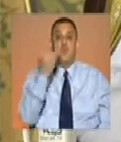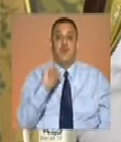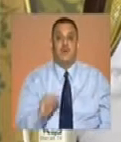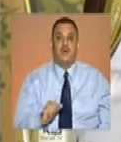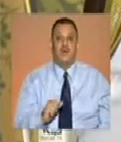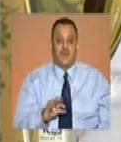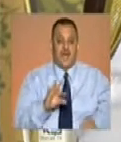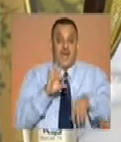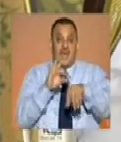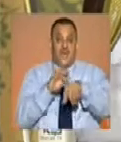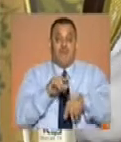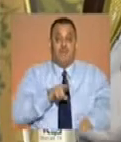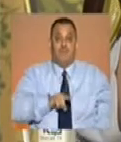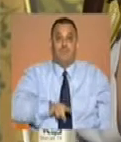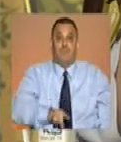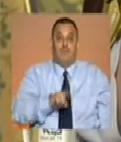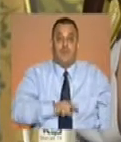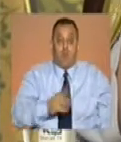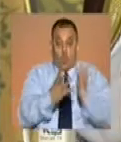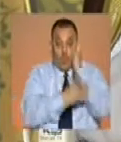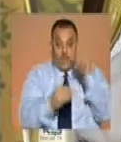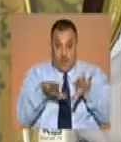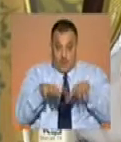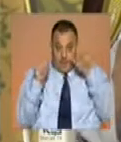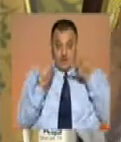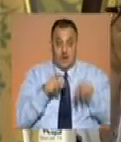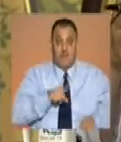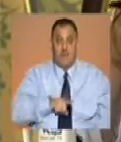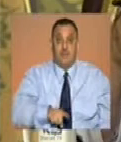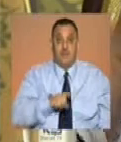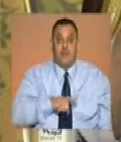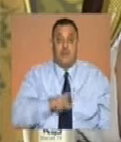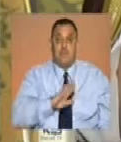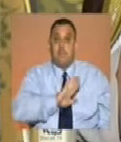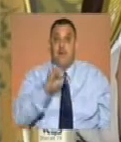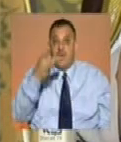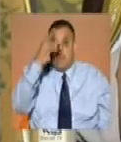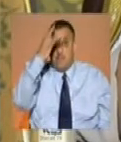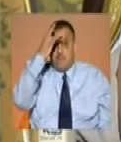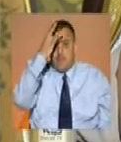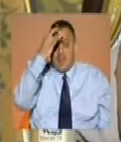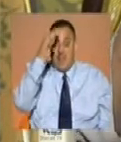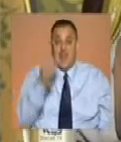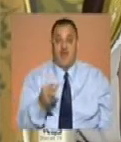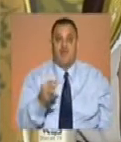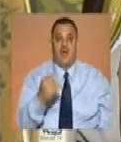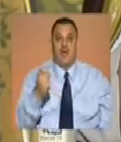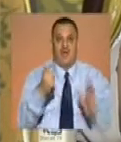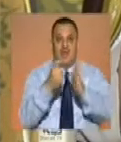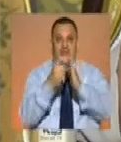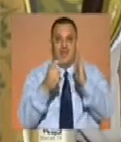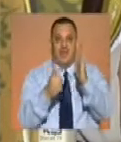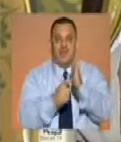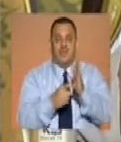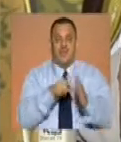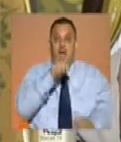للإنسان الذي يعاني من هذه الأشياء، ما دمت أنه ليس عندك مرض سلس البول فأنت عندك الآن وسواس، وهذا الوسواس حذر